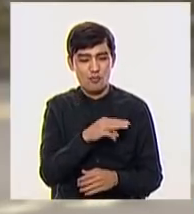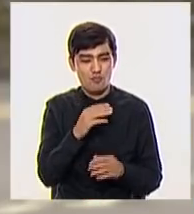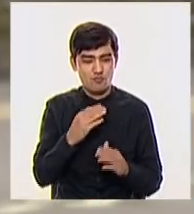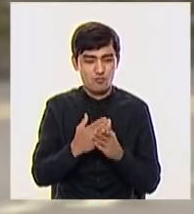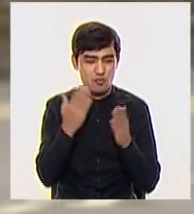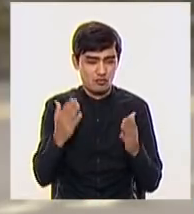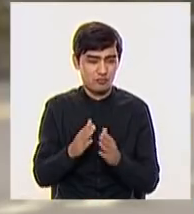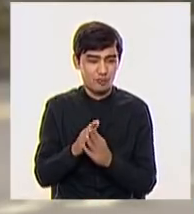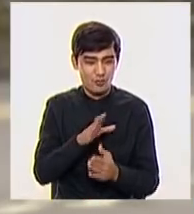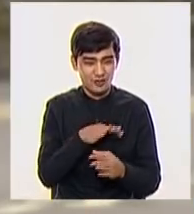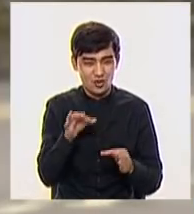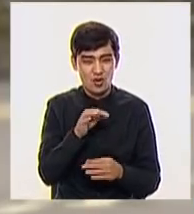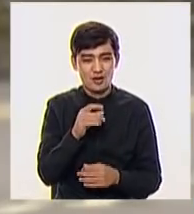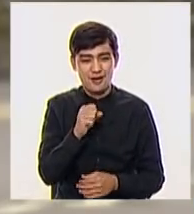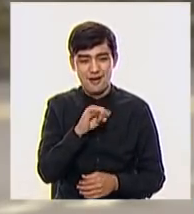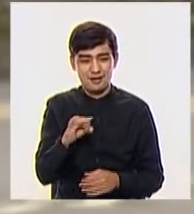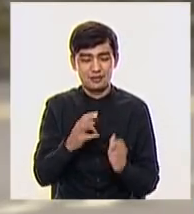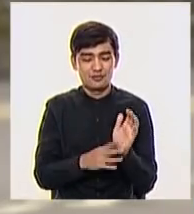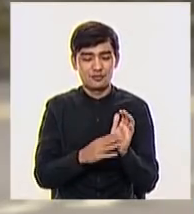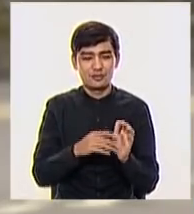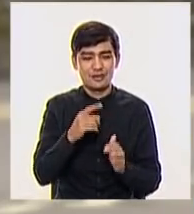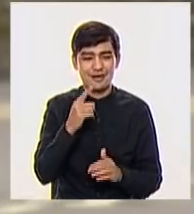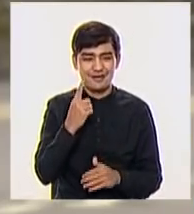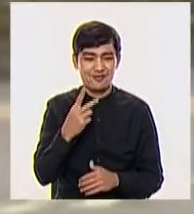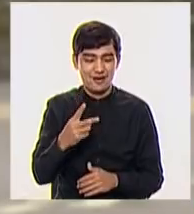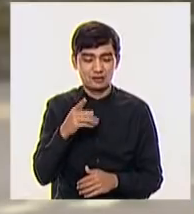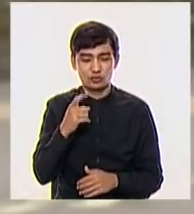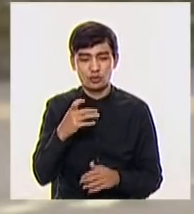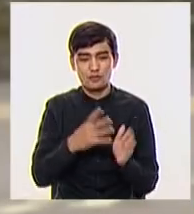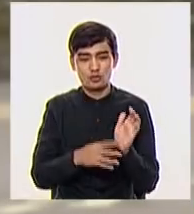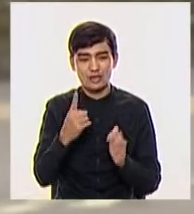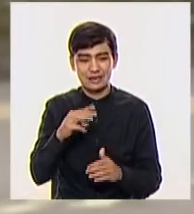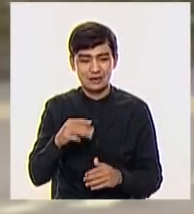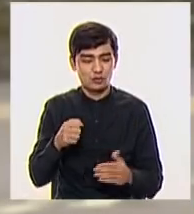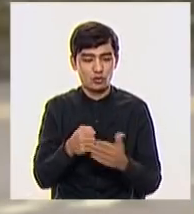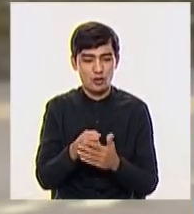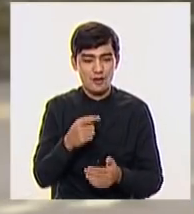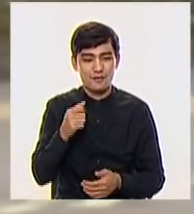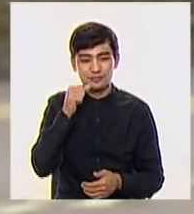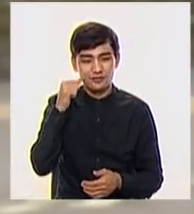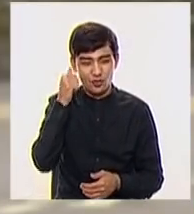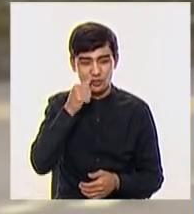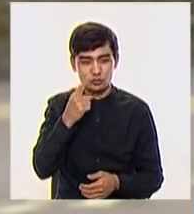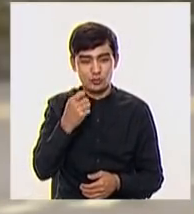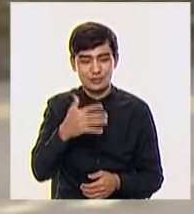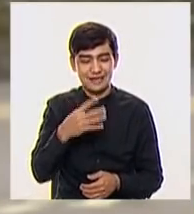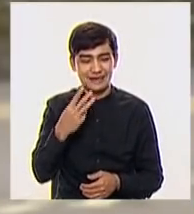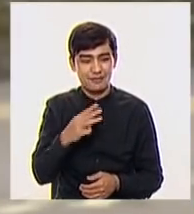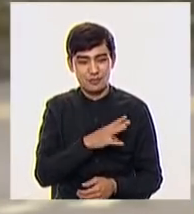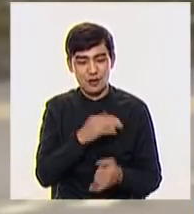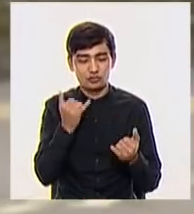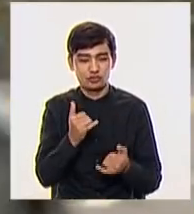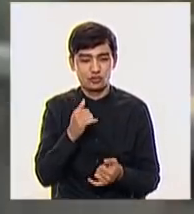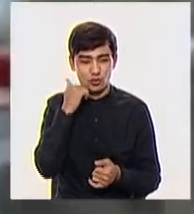АИ-92-нің бағасы 191 теңгеге өсті. Былтыр керісінше 153 теңгеге төмендеген. Ал жыл басында 143-ке сатылған бензин